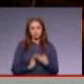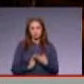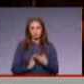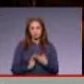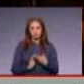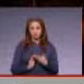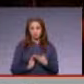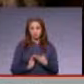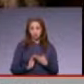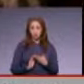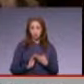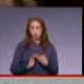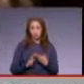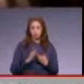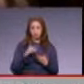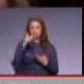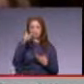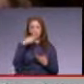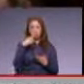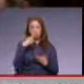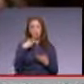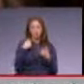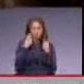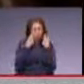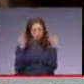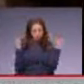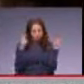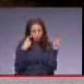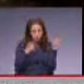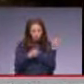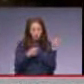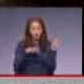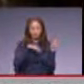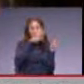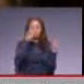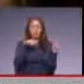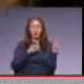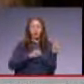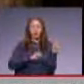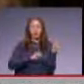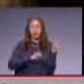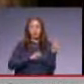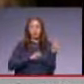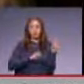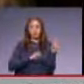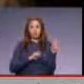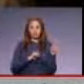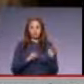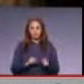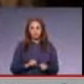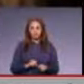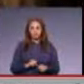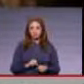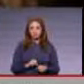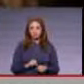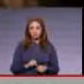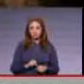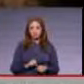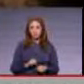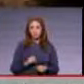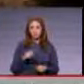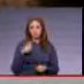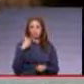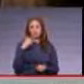أنا اللي قريت في الجورنال وجيت على الله يخليك، ربنا يخليك. أفلامها المسموعة خاصة ضد الصهاينة،